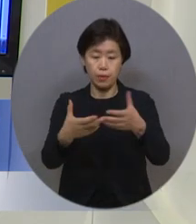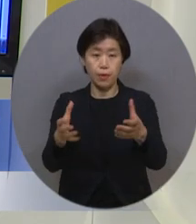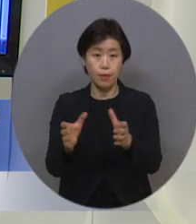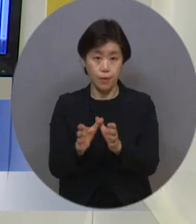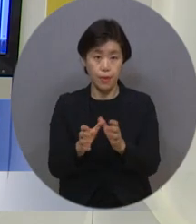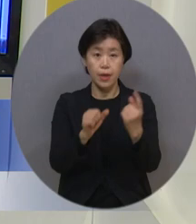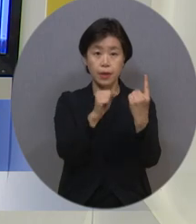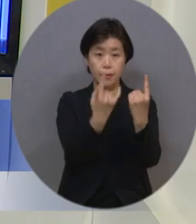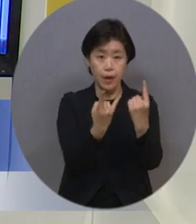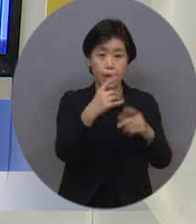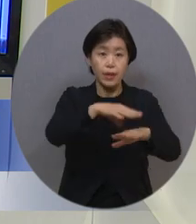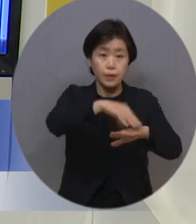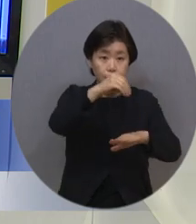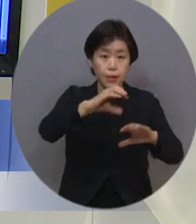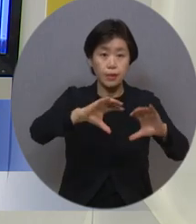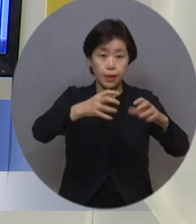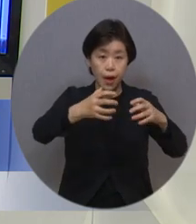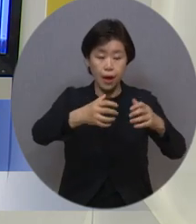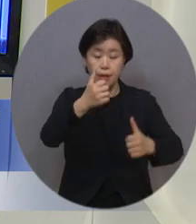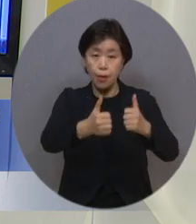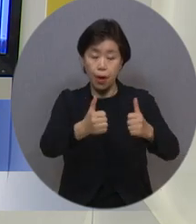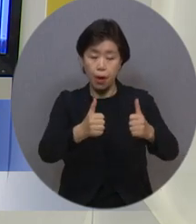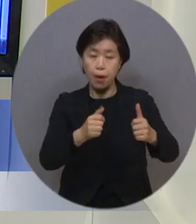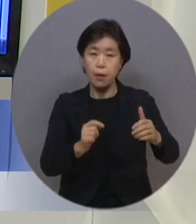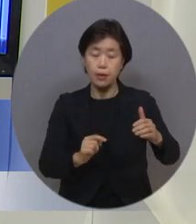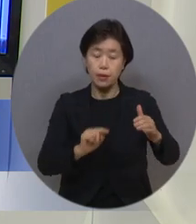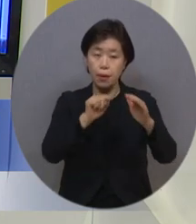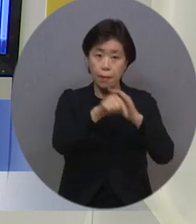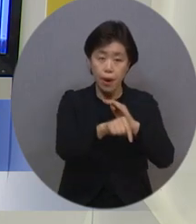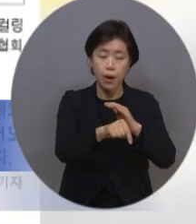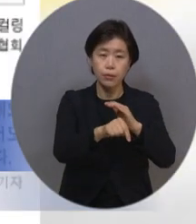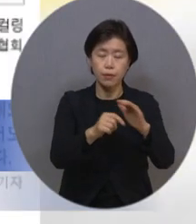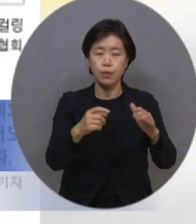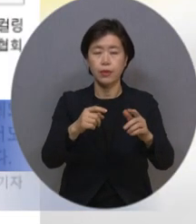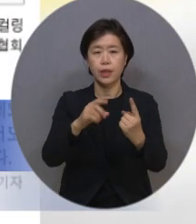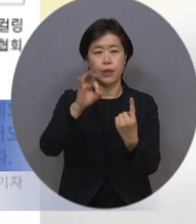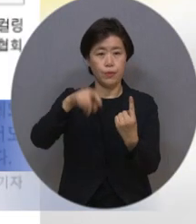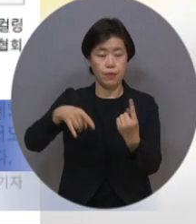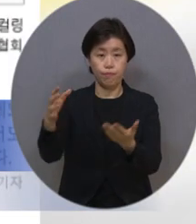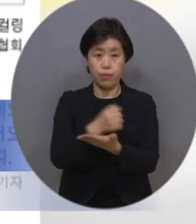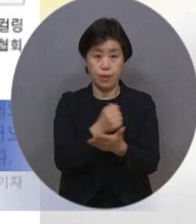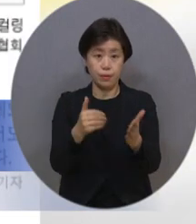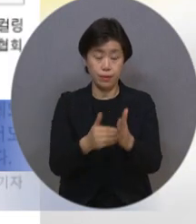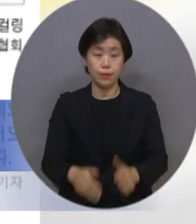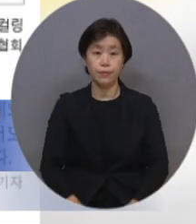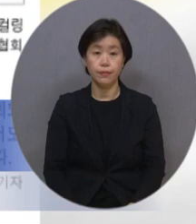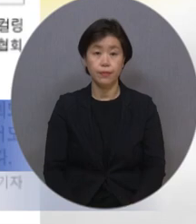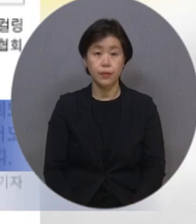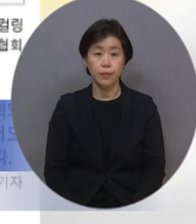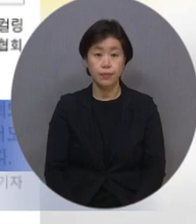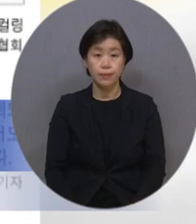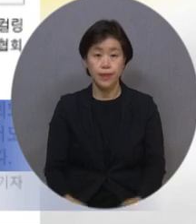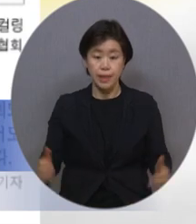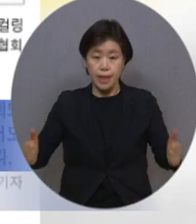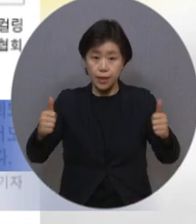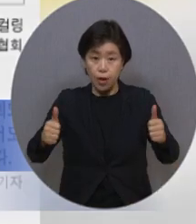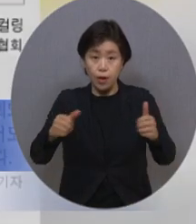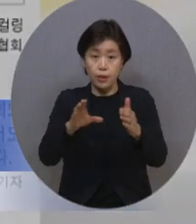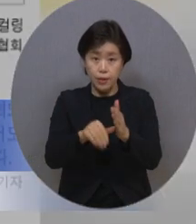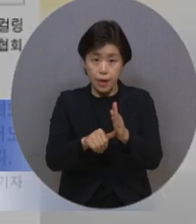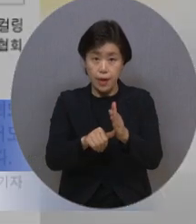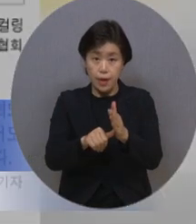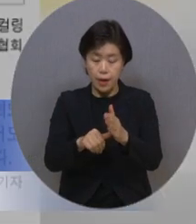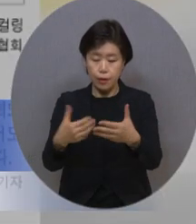스웨덴 카스타드 휠체어 컬링투어에서 우승을 차지했다는 소식입니다 대한민국 선수단은 예선 경기에서 조